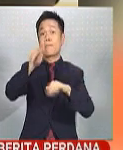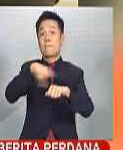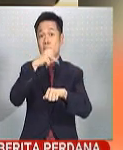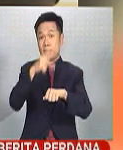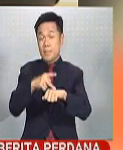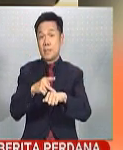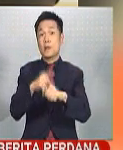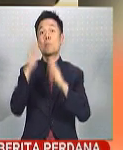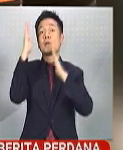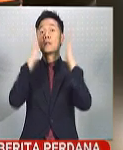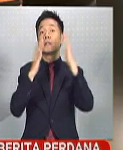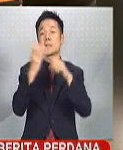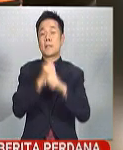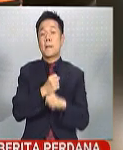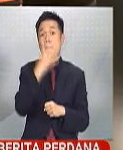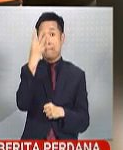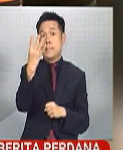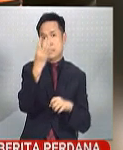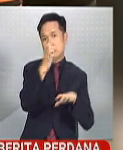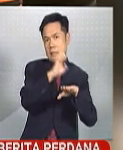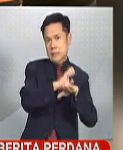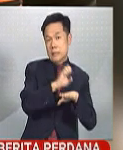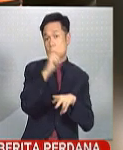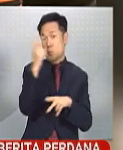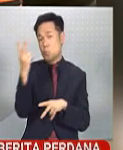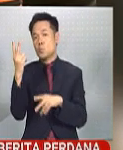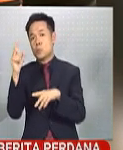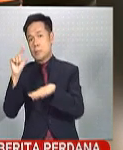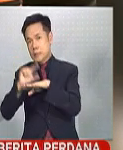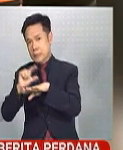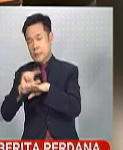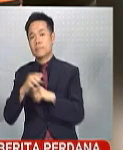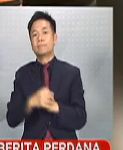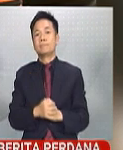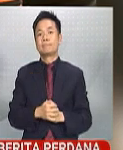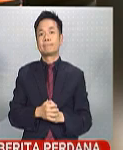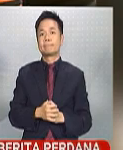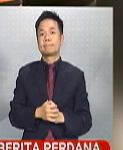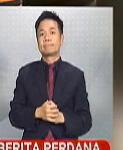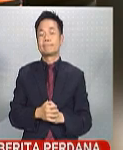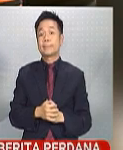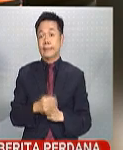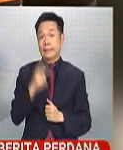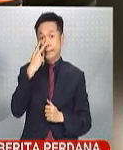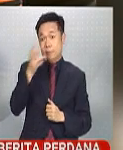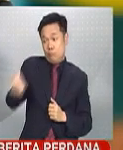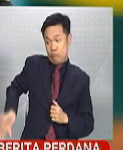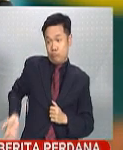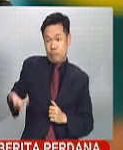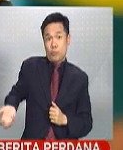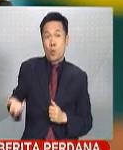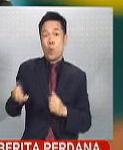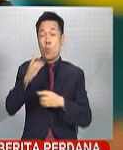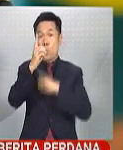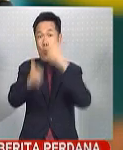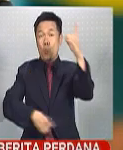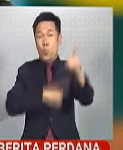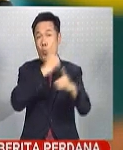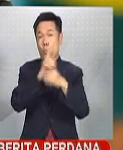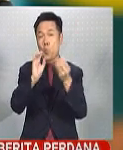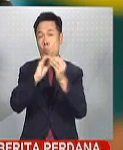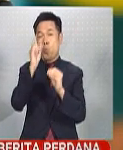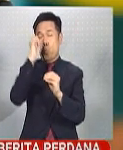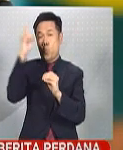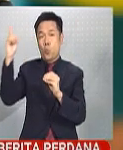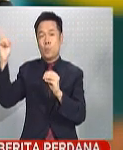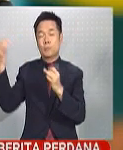Malaysia meraih 4 emas dan 2 gangsa. Kem Bowling Padang Malaysia juga telah melahirkan ramai juara dunia, antaranya Muhammad Hizli Abdul